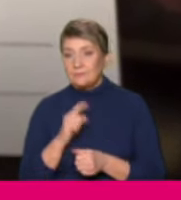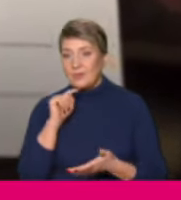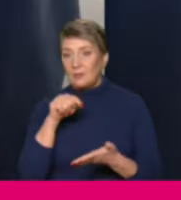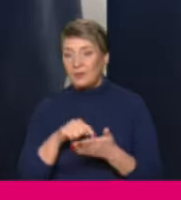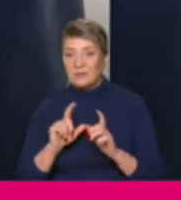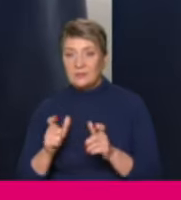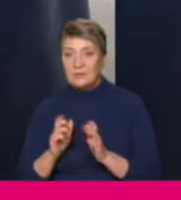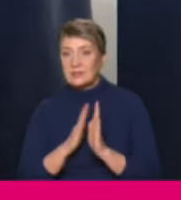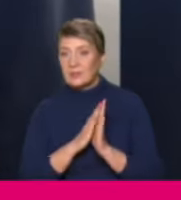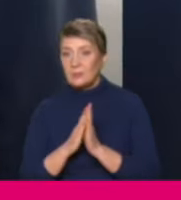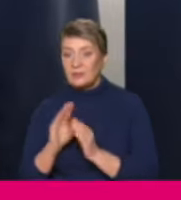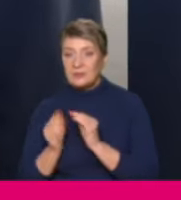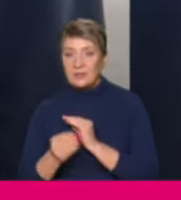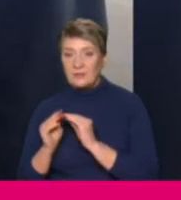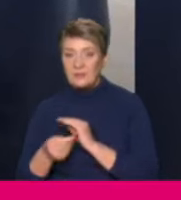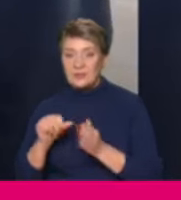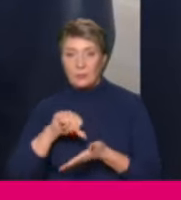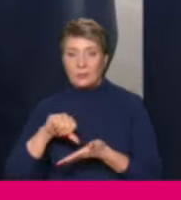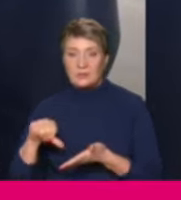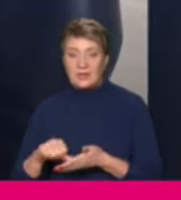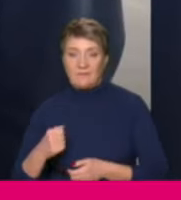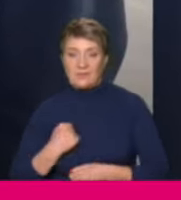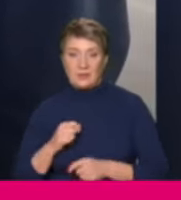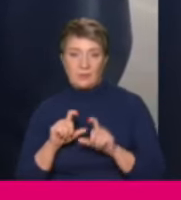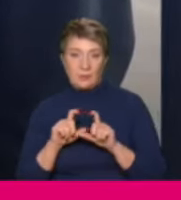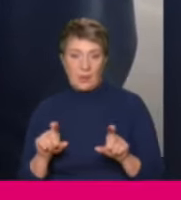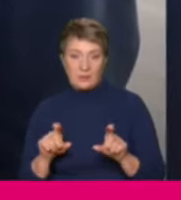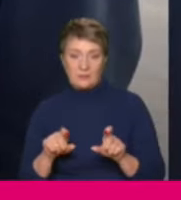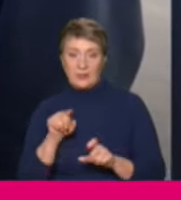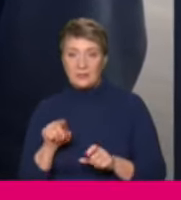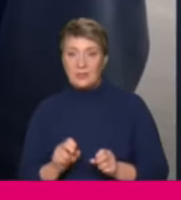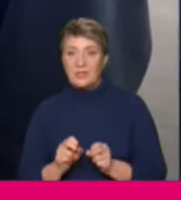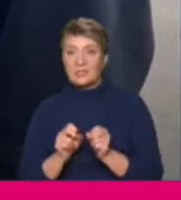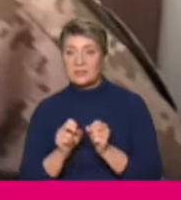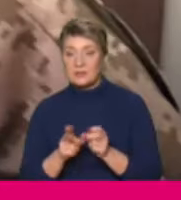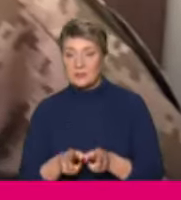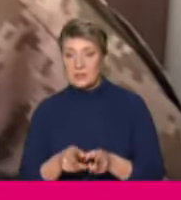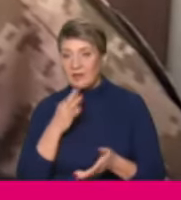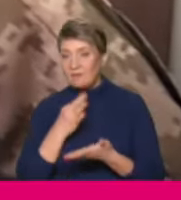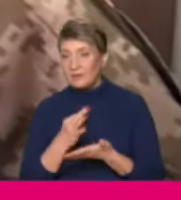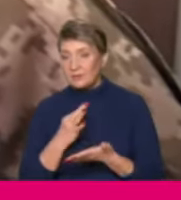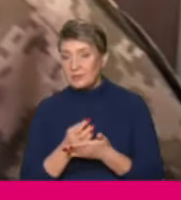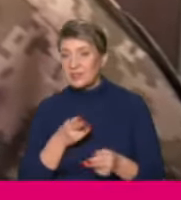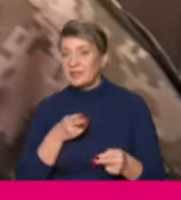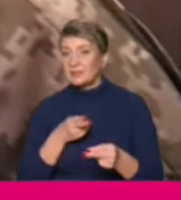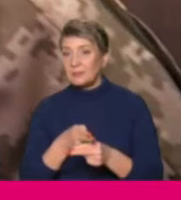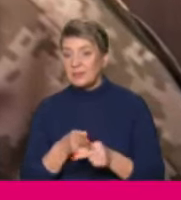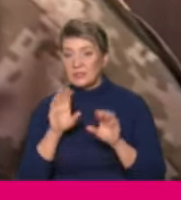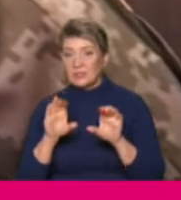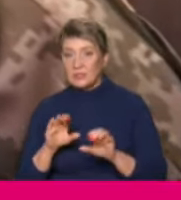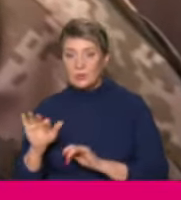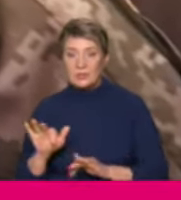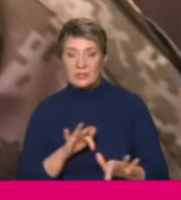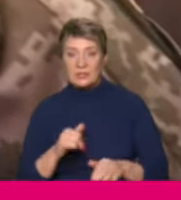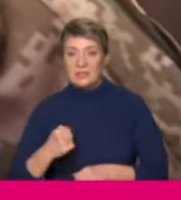і закликали ховатися від представників військкоматів. І тепер їм загрожує кримінальна відповідальність за перешкоджання законній діяльності